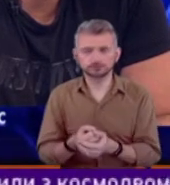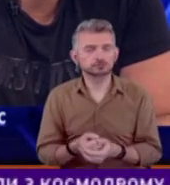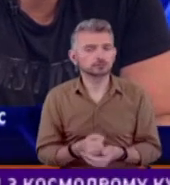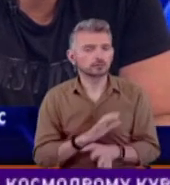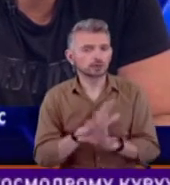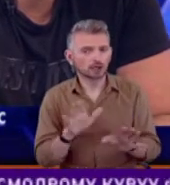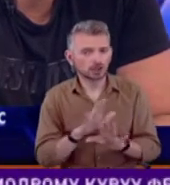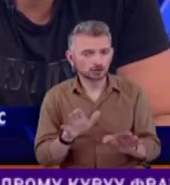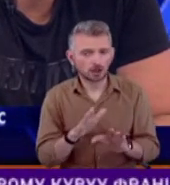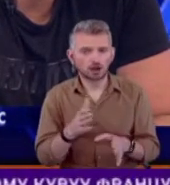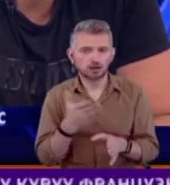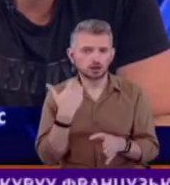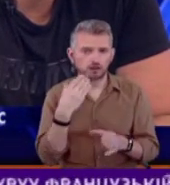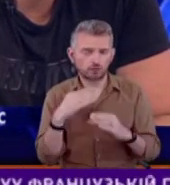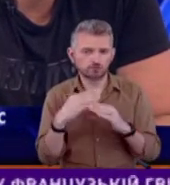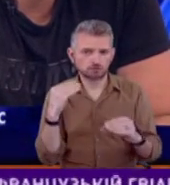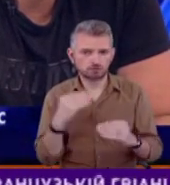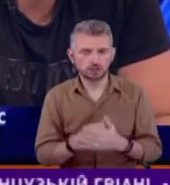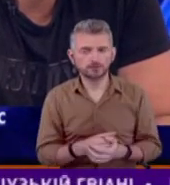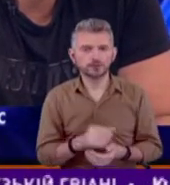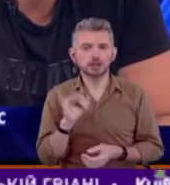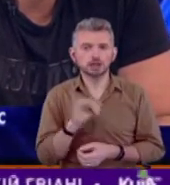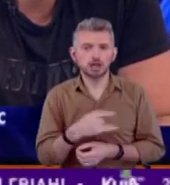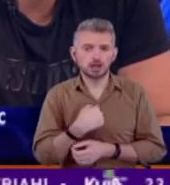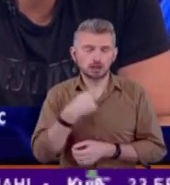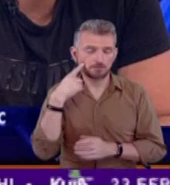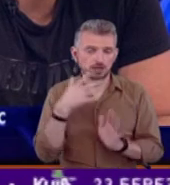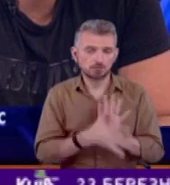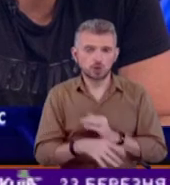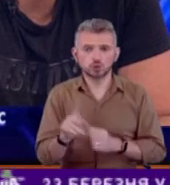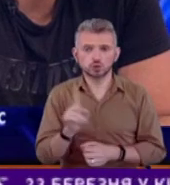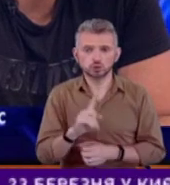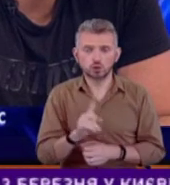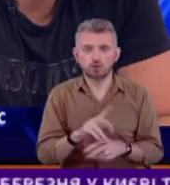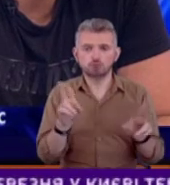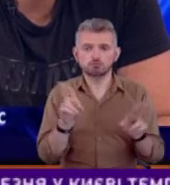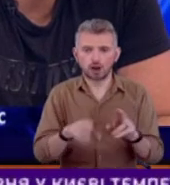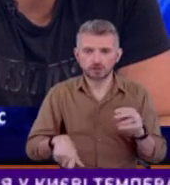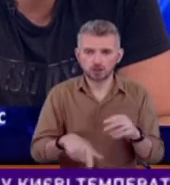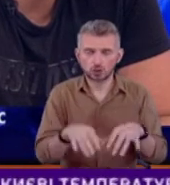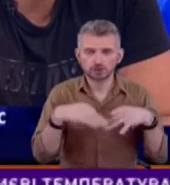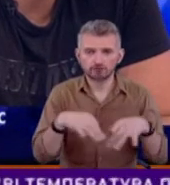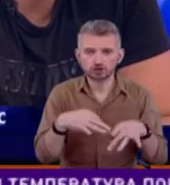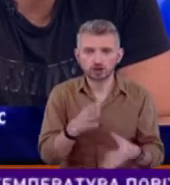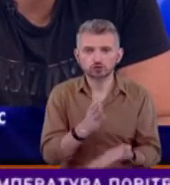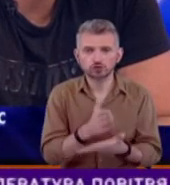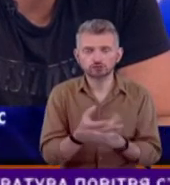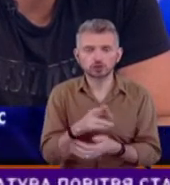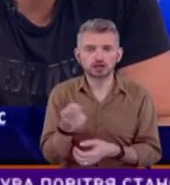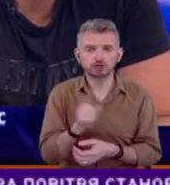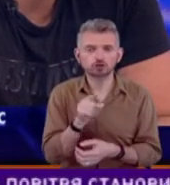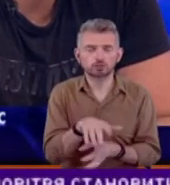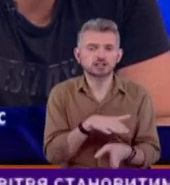все. Легковой добре. Автомобиль. Да, добре. И... Я понимаю, что правила дорожного движения существуют для того, чтобы